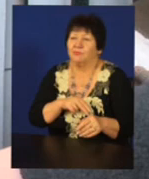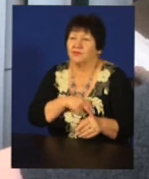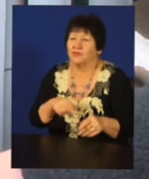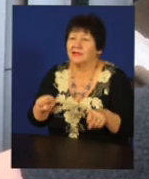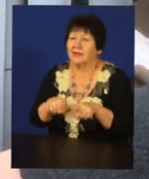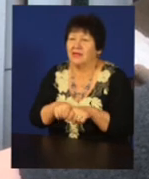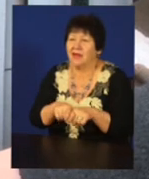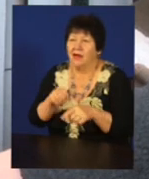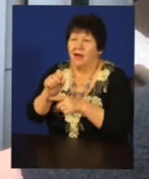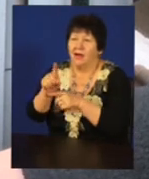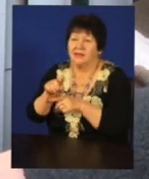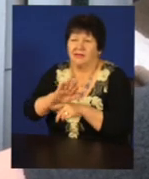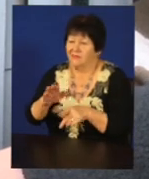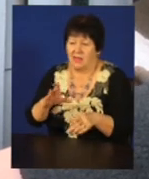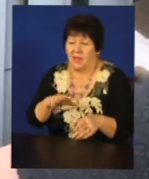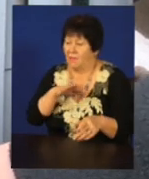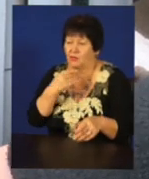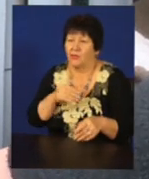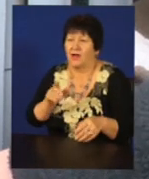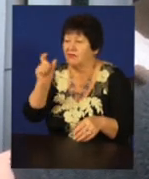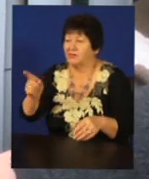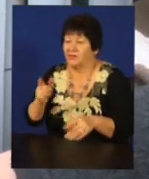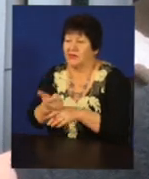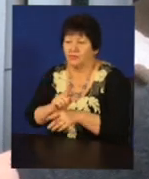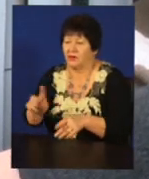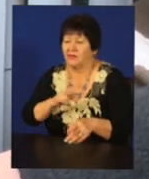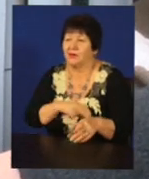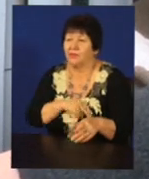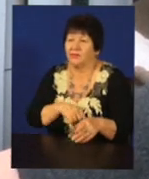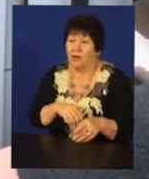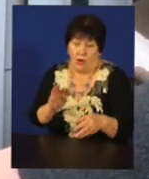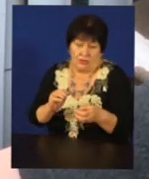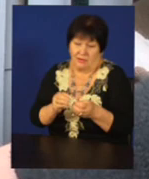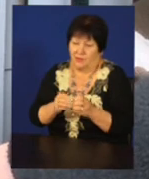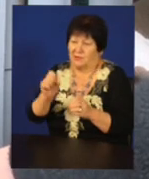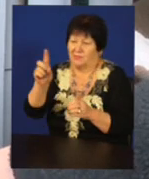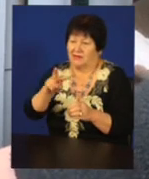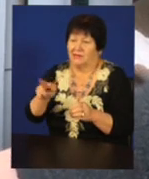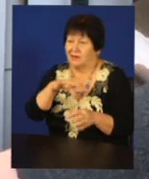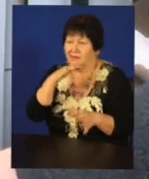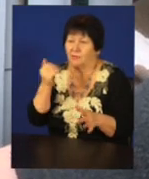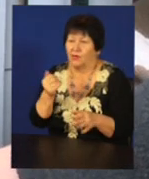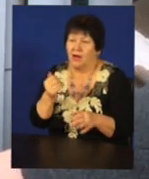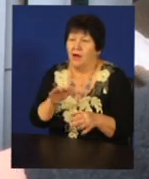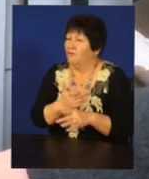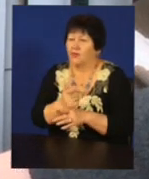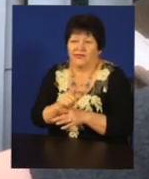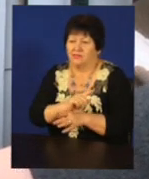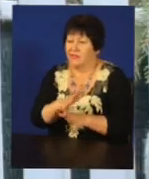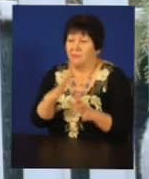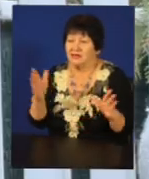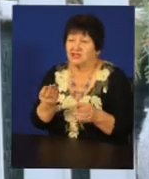для меня эти 11 лет немного, а есть люди, которые не работают. Проблема, что вроде